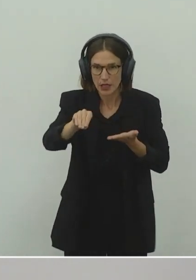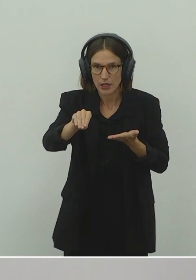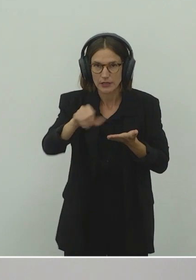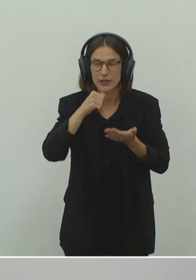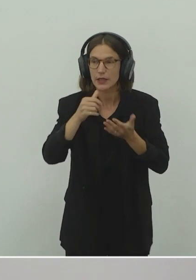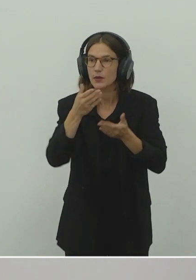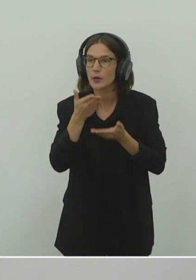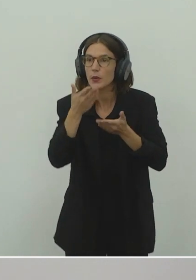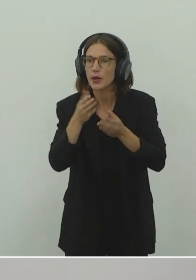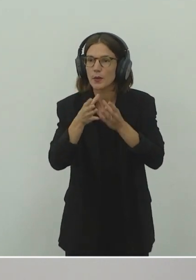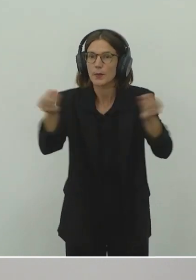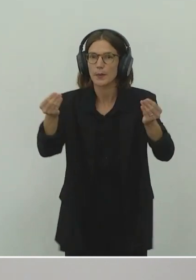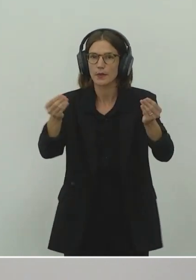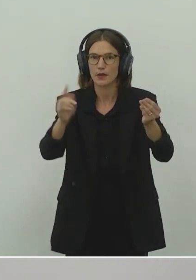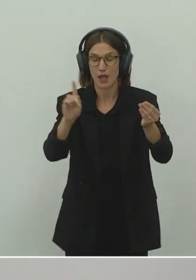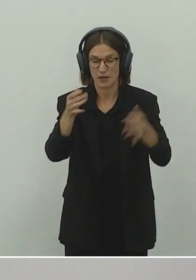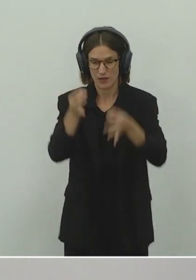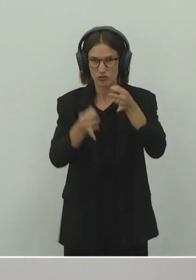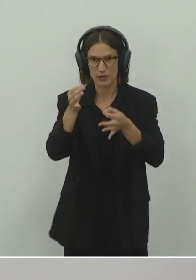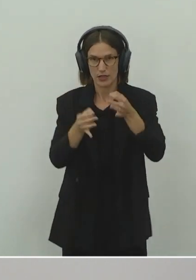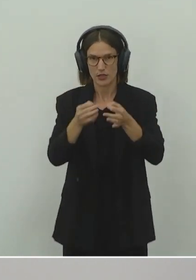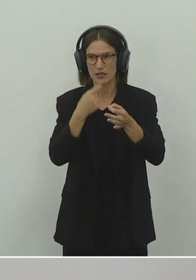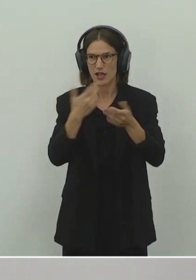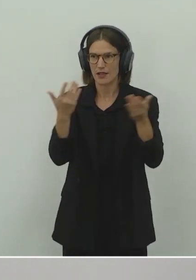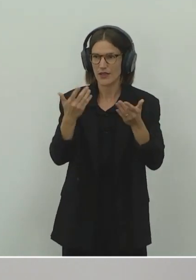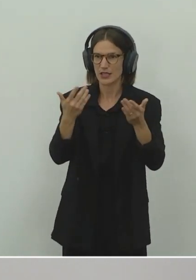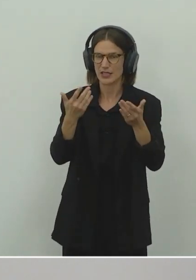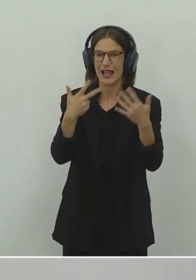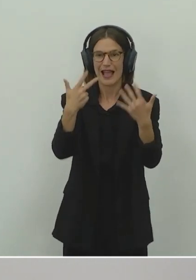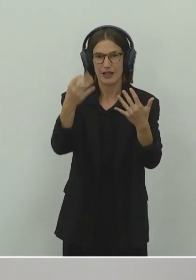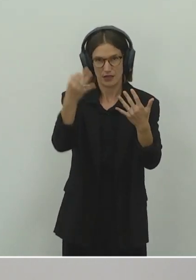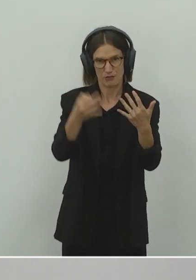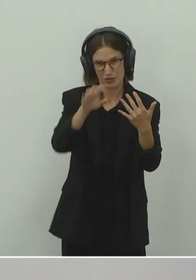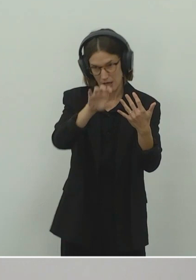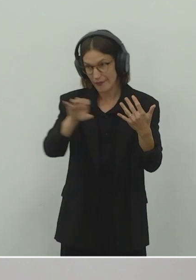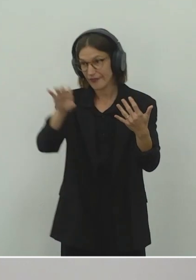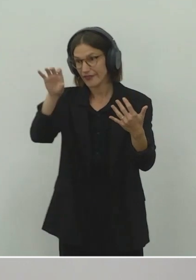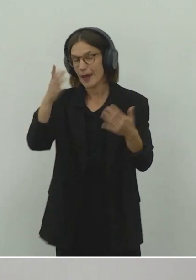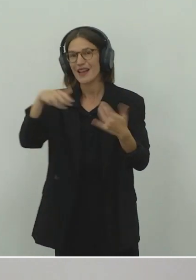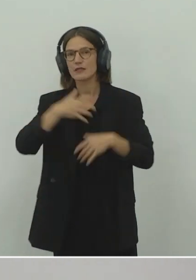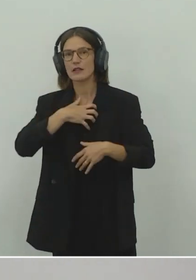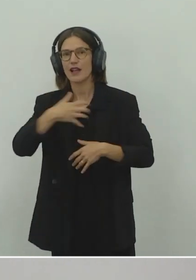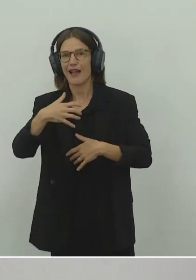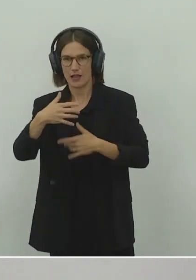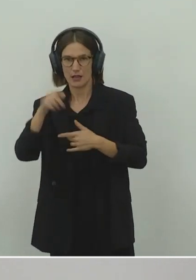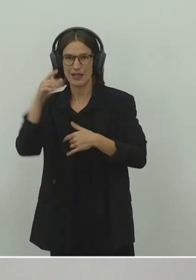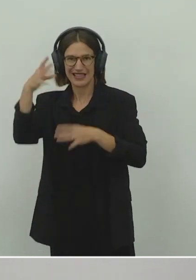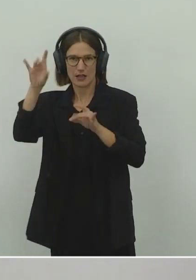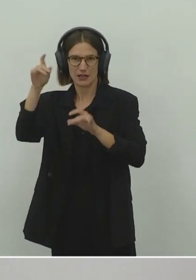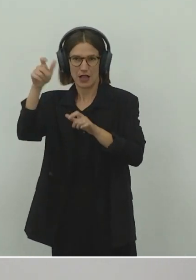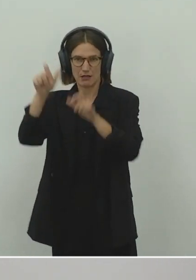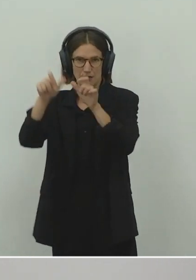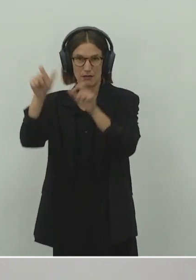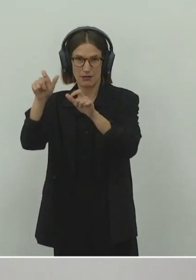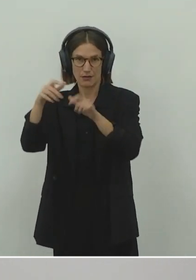rein statistisch zu 80% an das reichste Zehntel der Bevölkerung. Das heißt, die Wohnungskrise verstärkt die